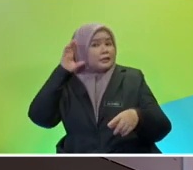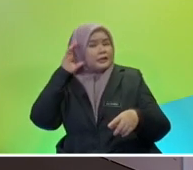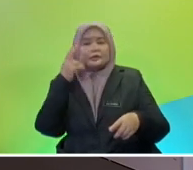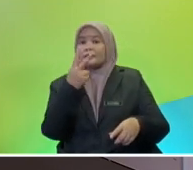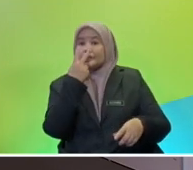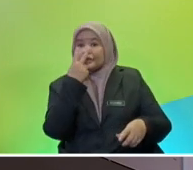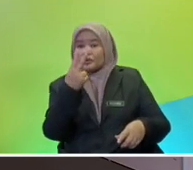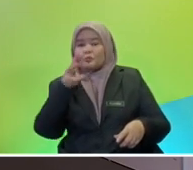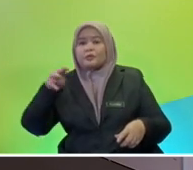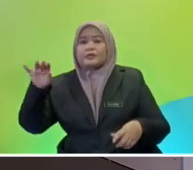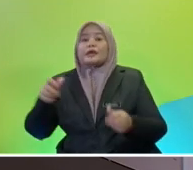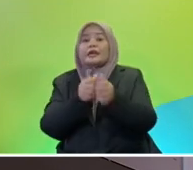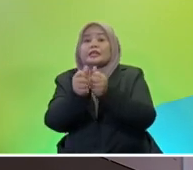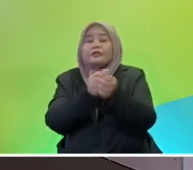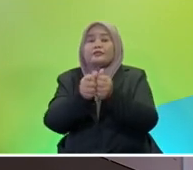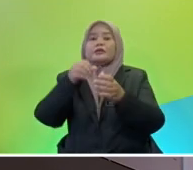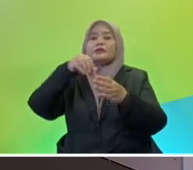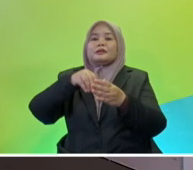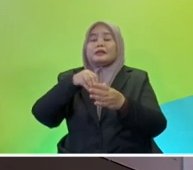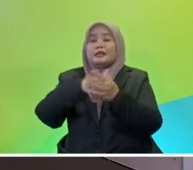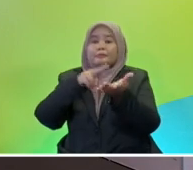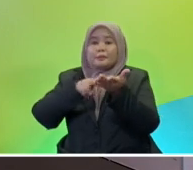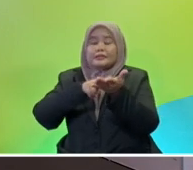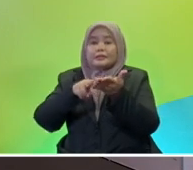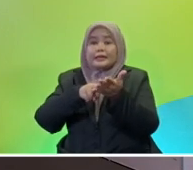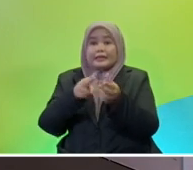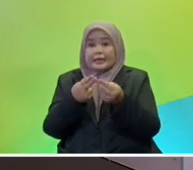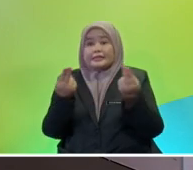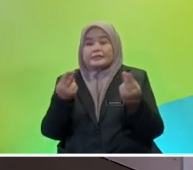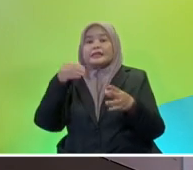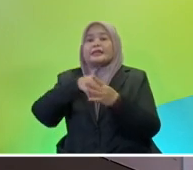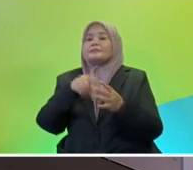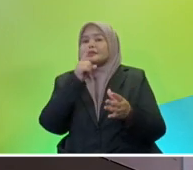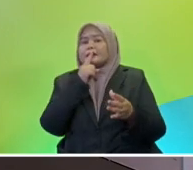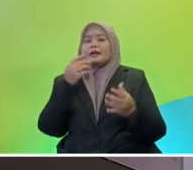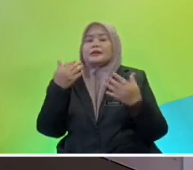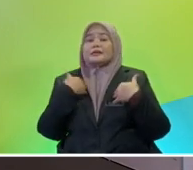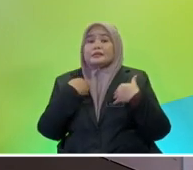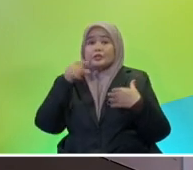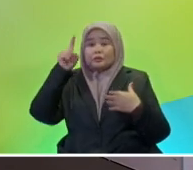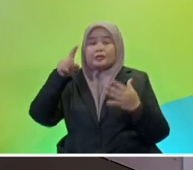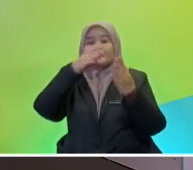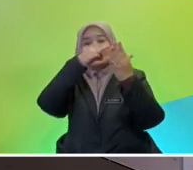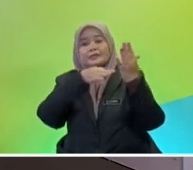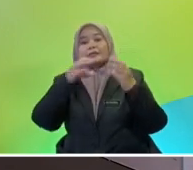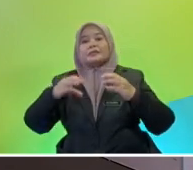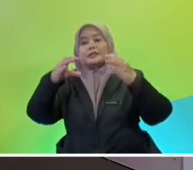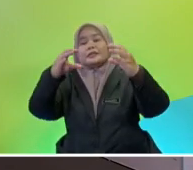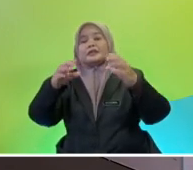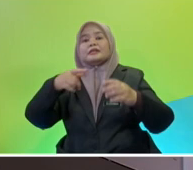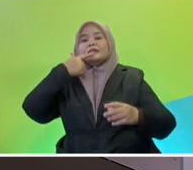murid yang aktif dalam membacakan hadis dan yang senyap ada juga satu lagi pencak Siran yaitu secara